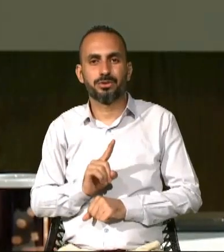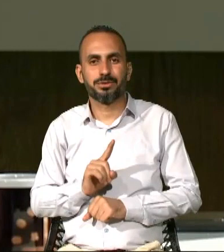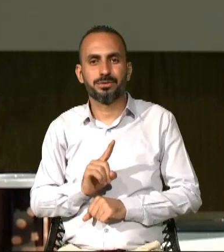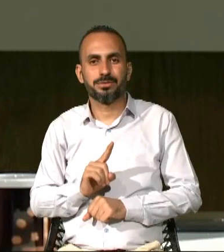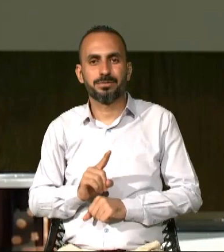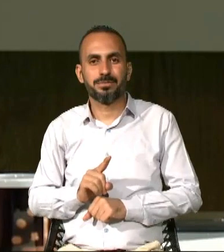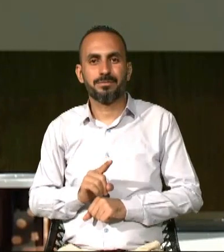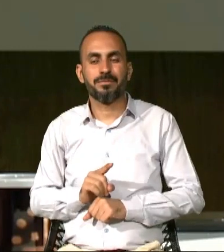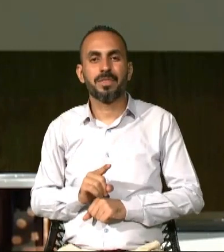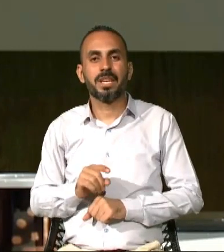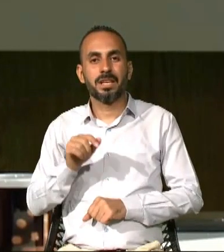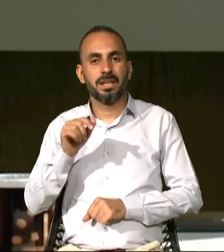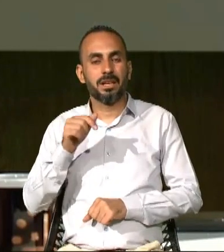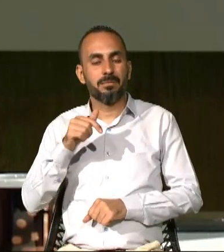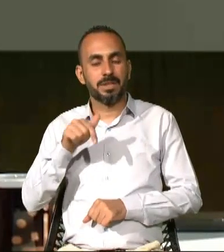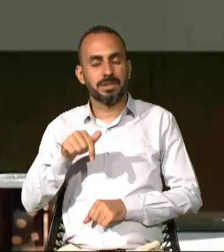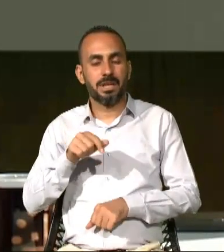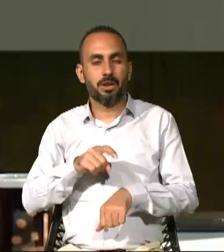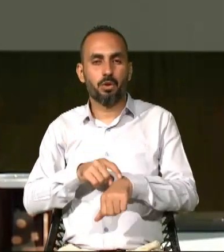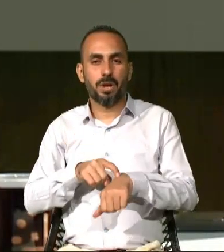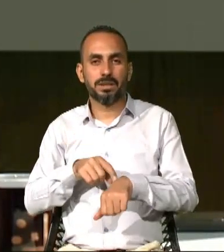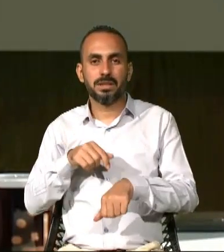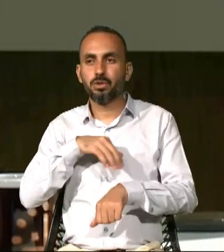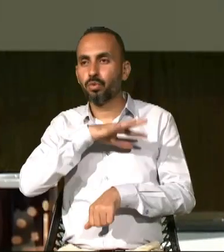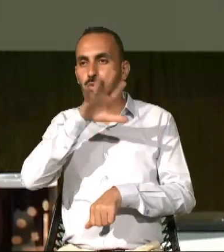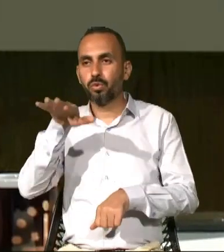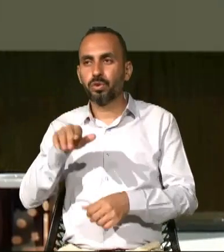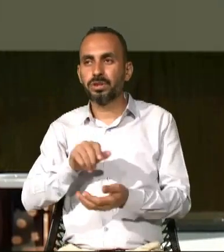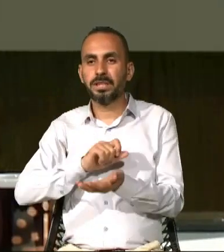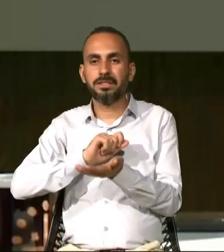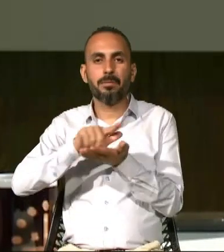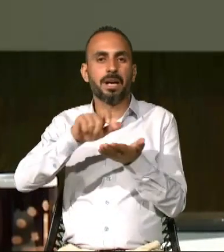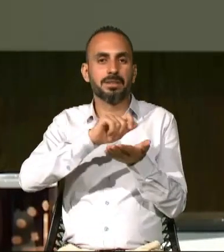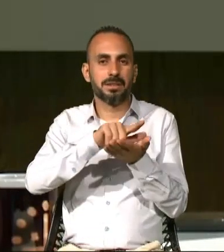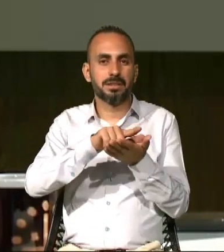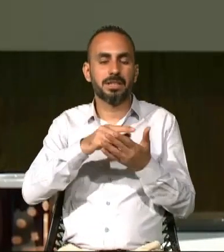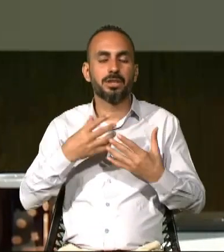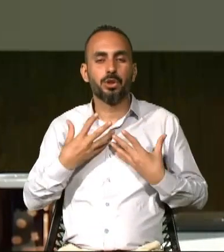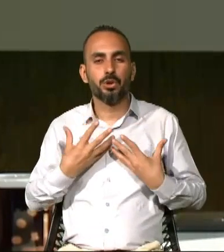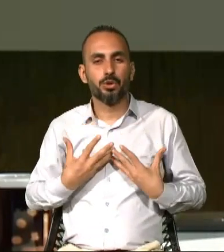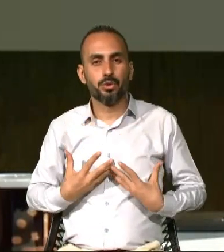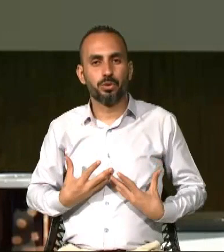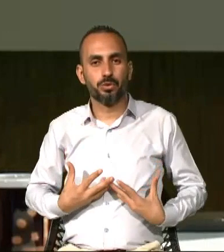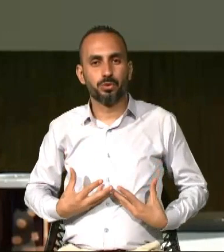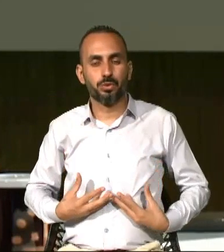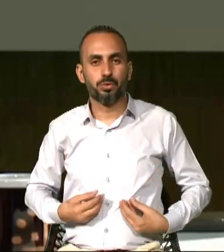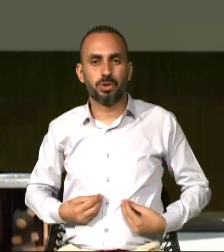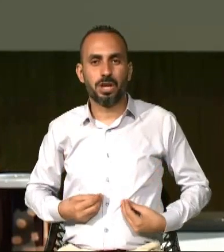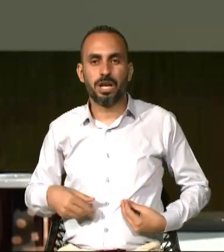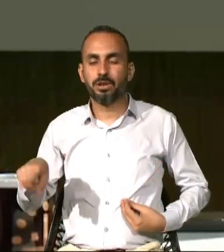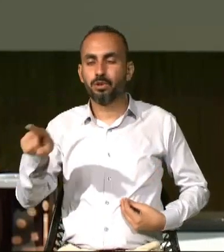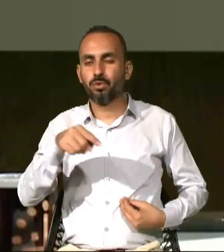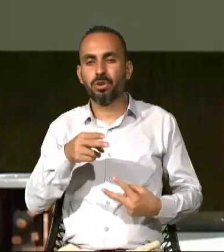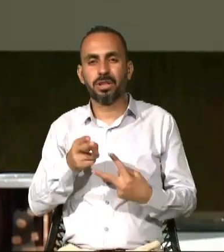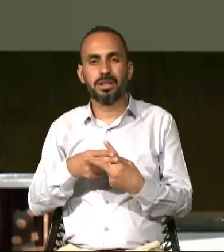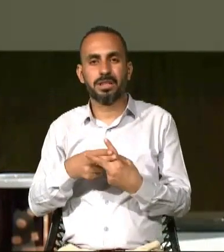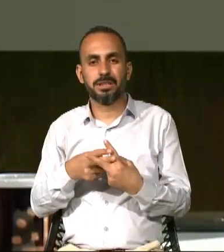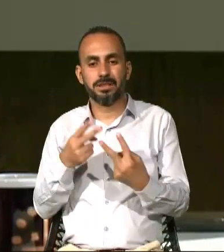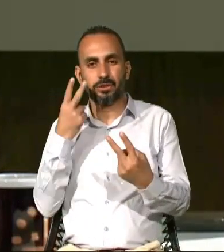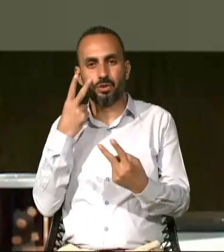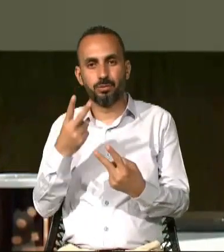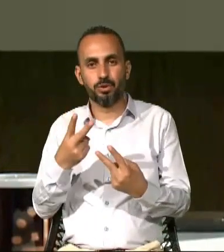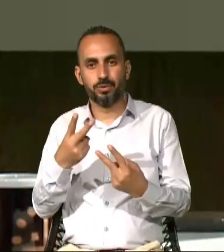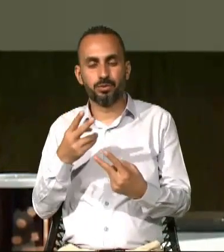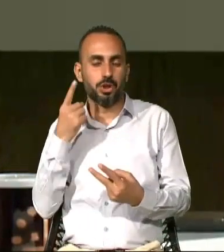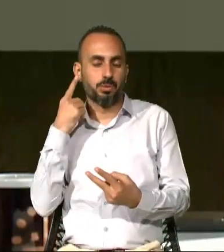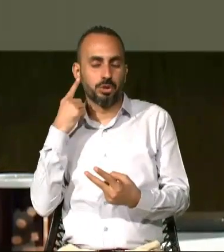رساله طمانينه للناس اللي حوالينا، ودي اللي مطلوب مننا في الوقت اللي فات اللي جاي. ايوه اخي جون كلامك واقعي